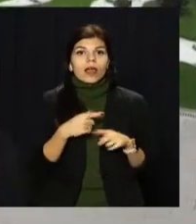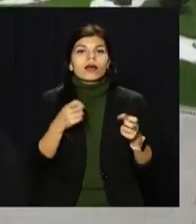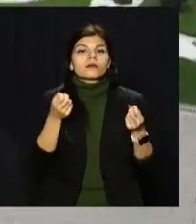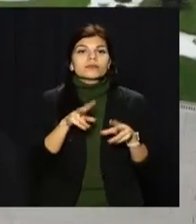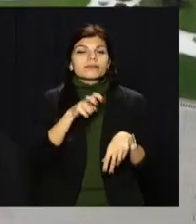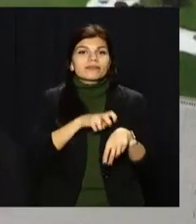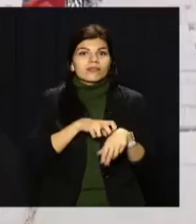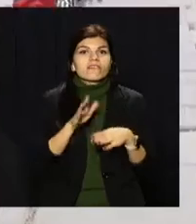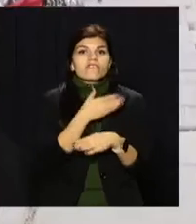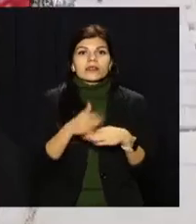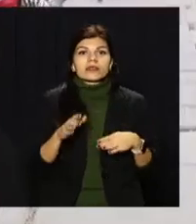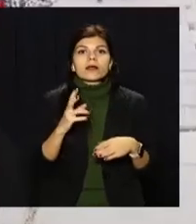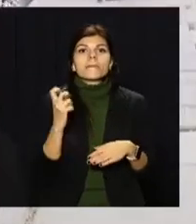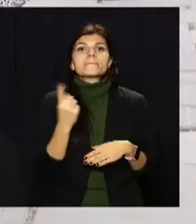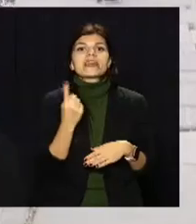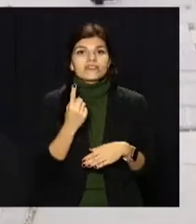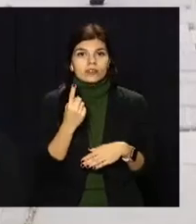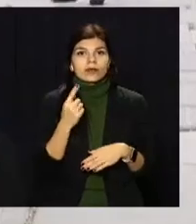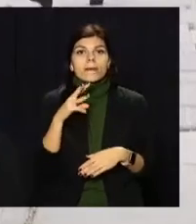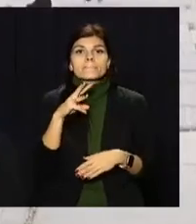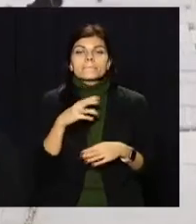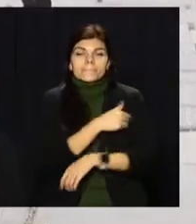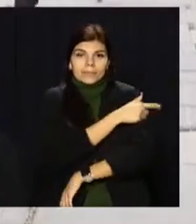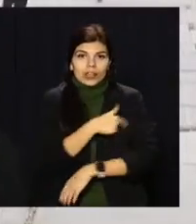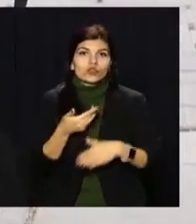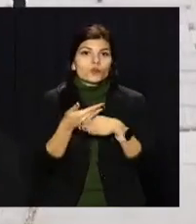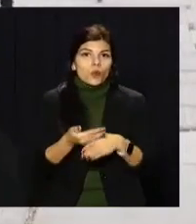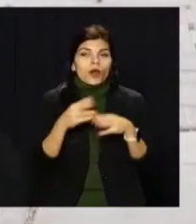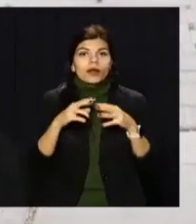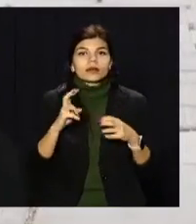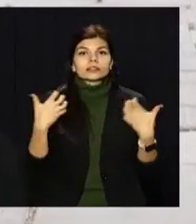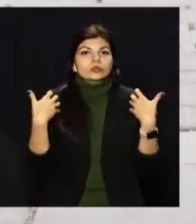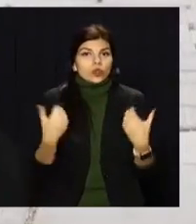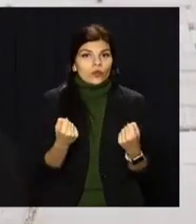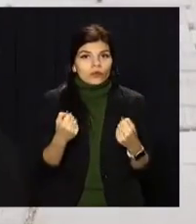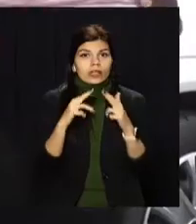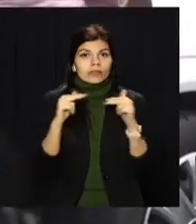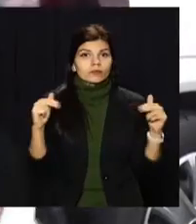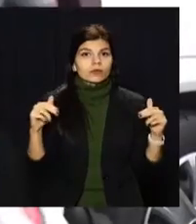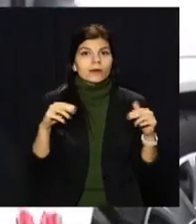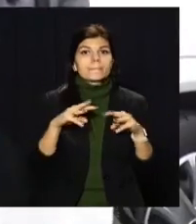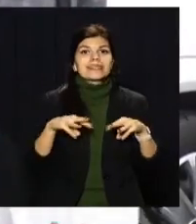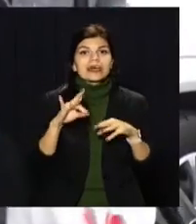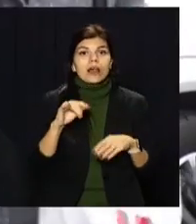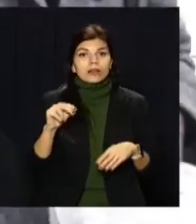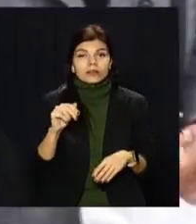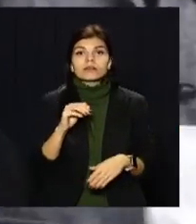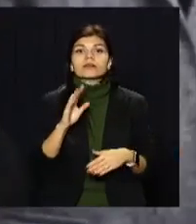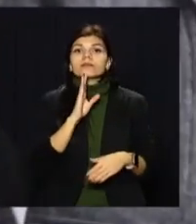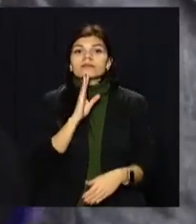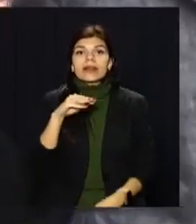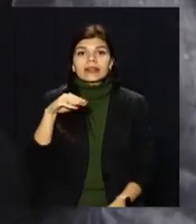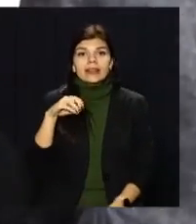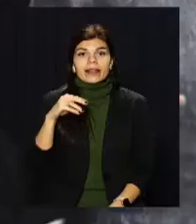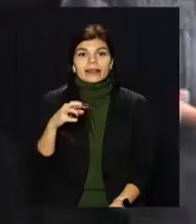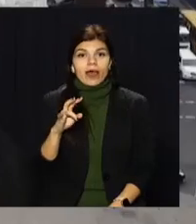спеціалістка відділу первинної меддопомоги Департаменту охорони здоров'я Дніпровської міськради Тетяна Мартиненко. За